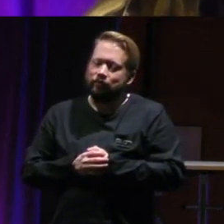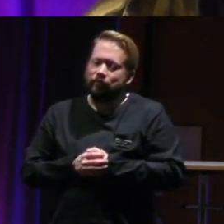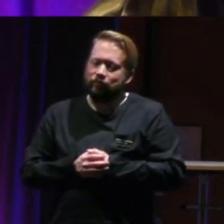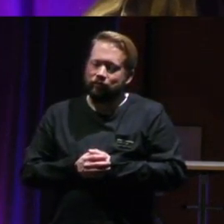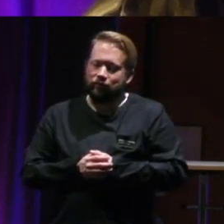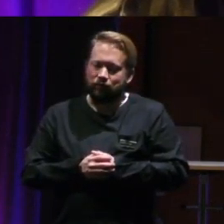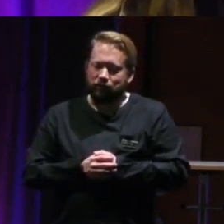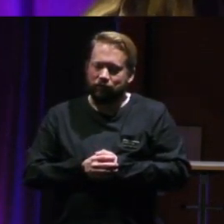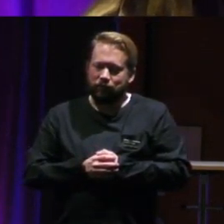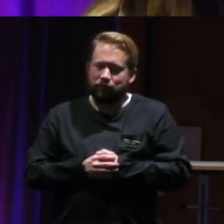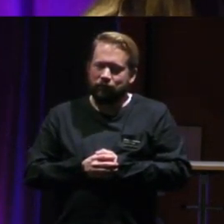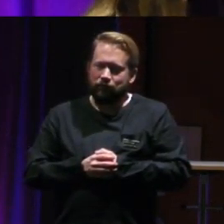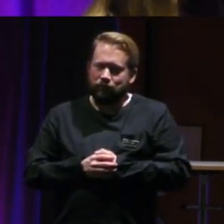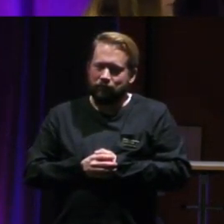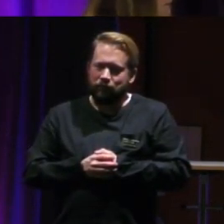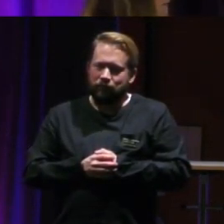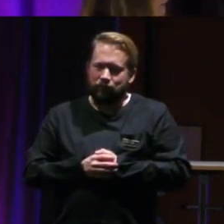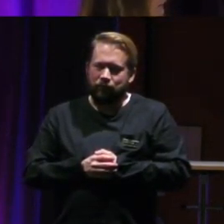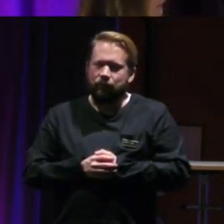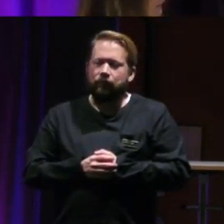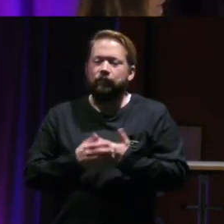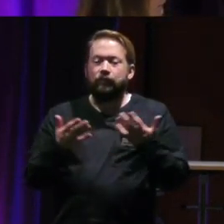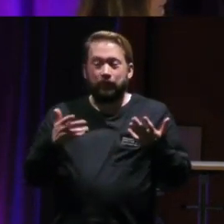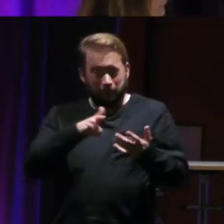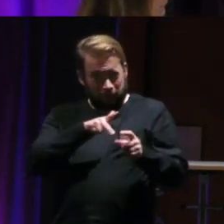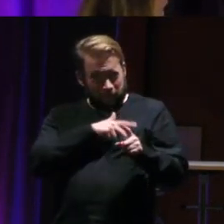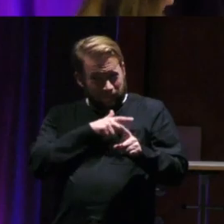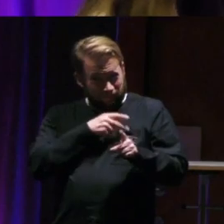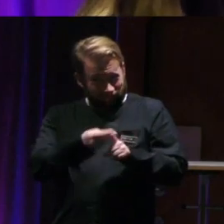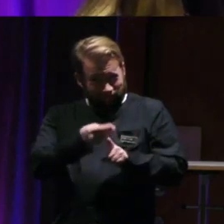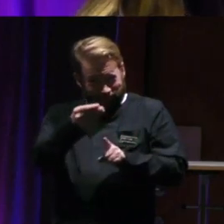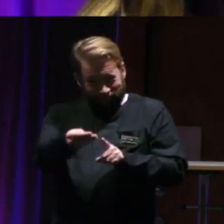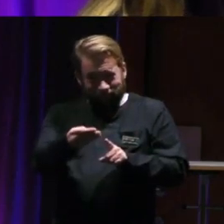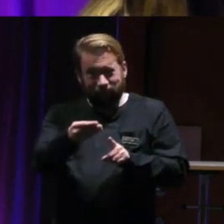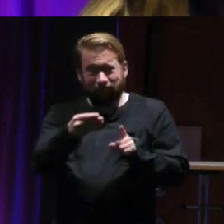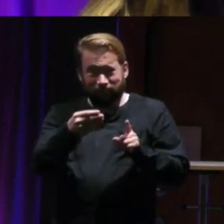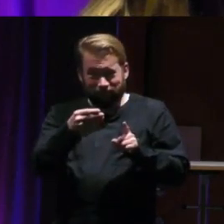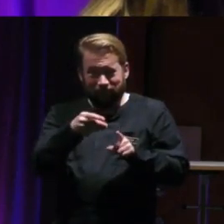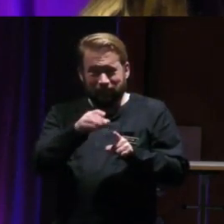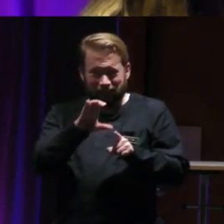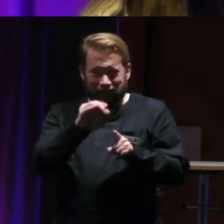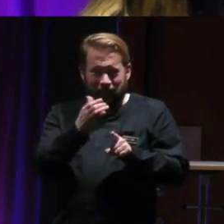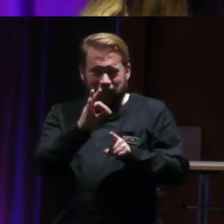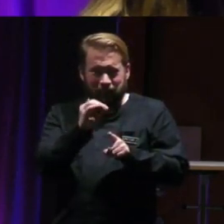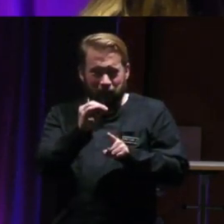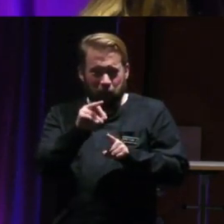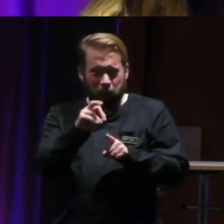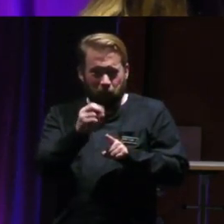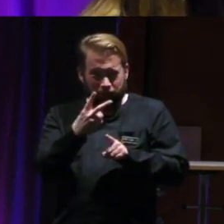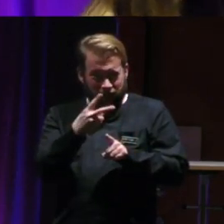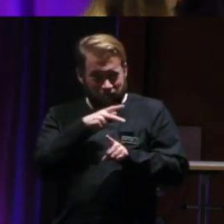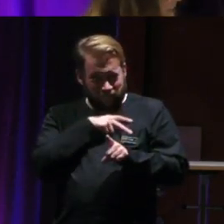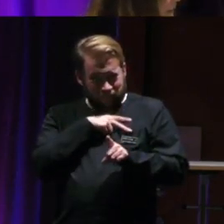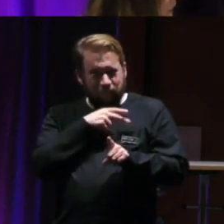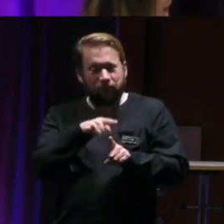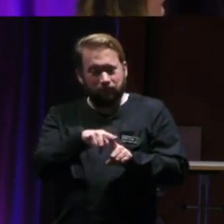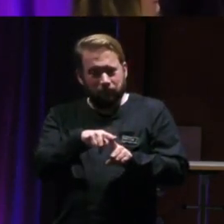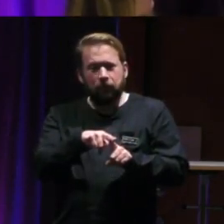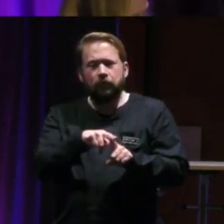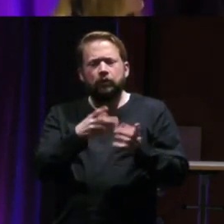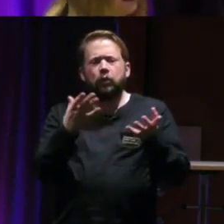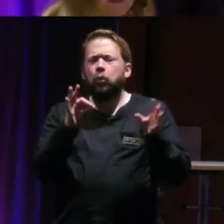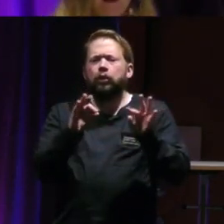Does this at all have any effect? Все есть в интернете, послушай просто. Там все это недавно уже. Does this at